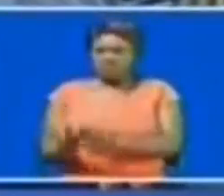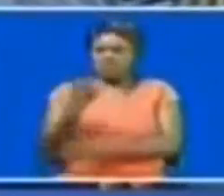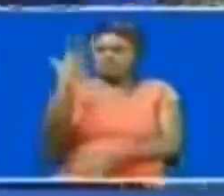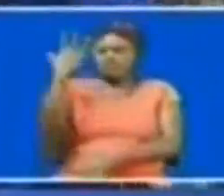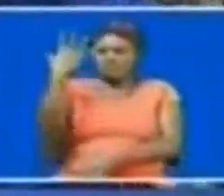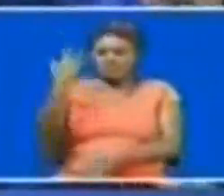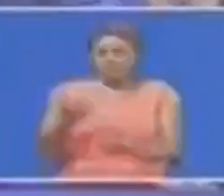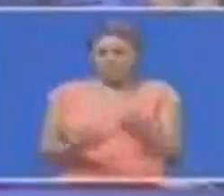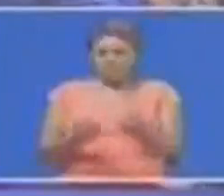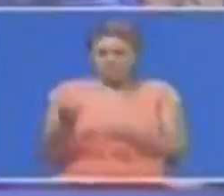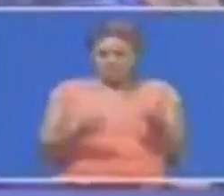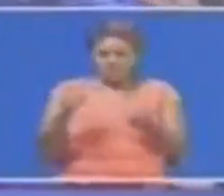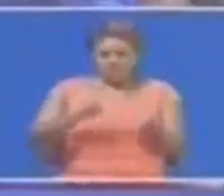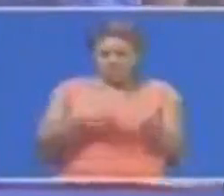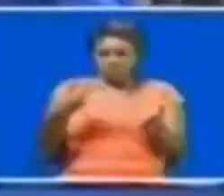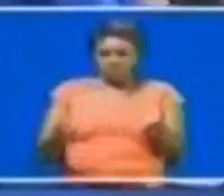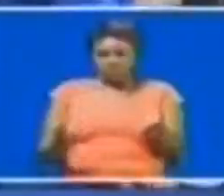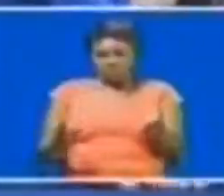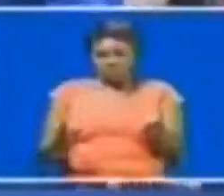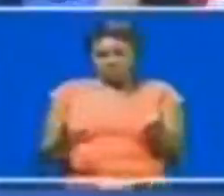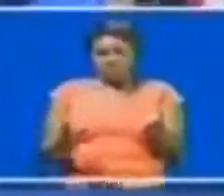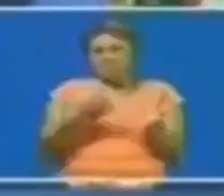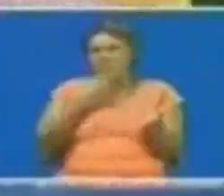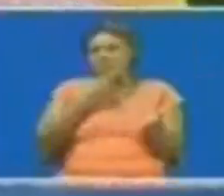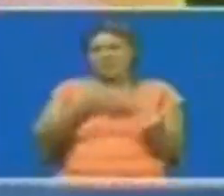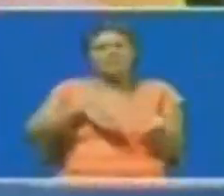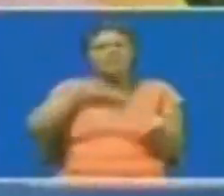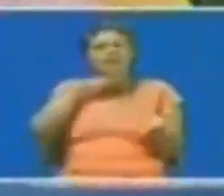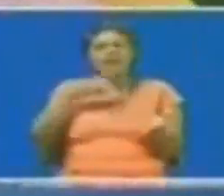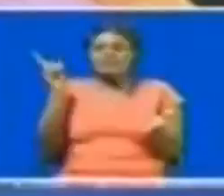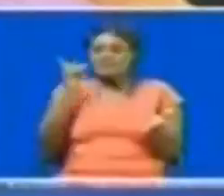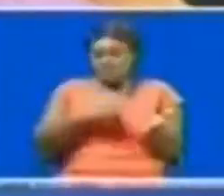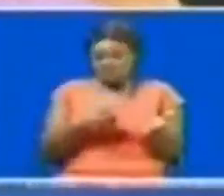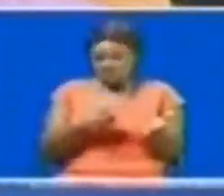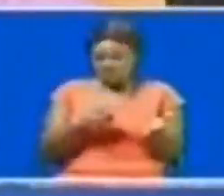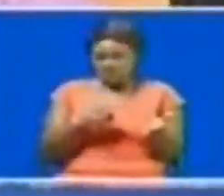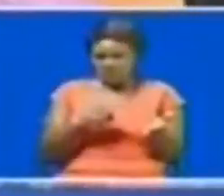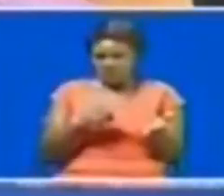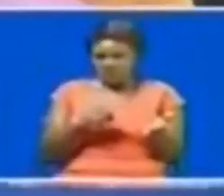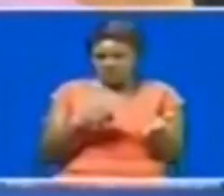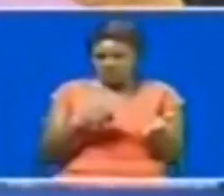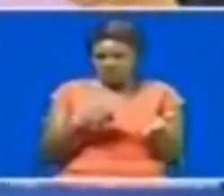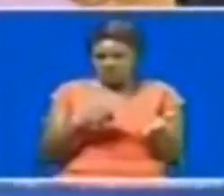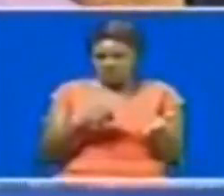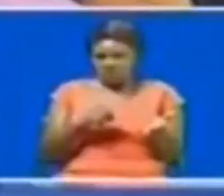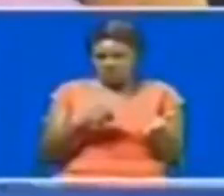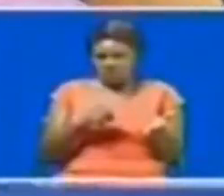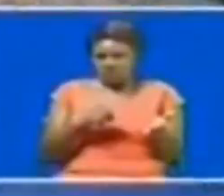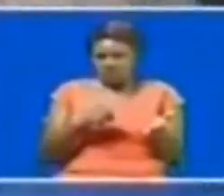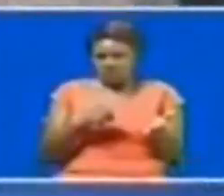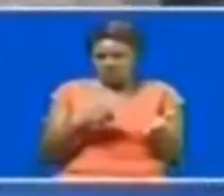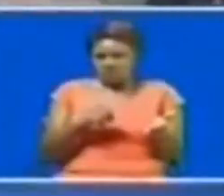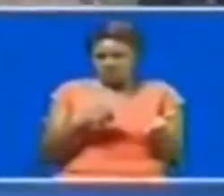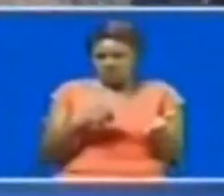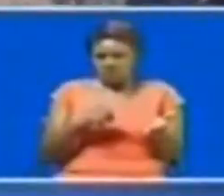sana na gari ilikuwa imeanguka, na tayari huyo jamaa alishaaga dunia kwa sababu alionekana alitoka kutoka